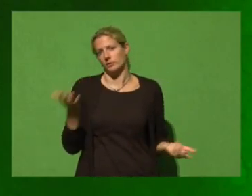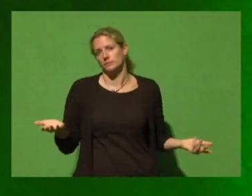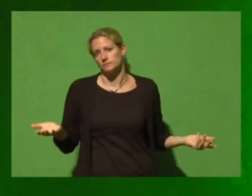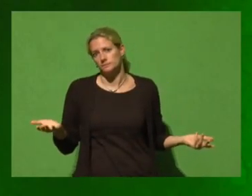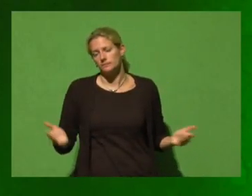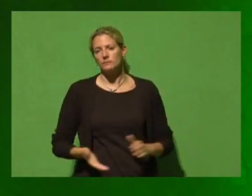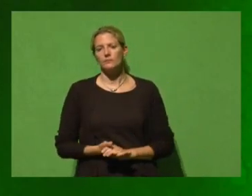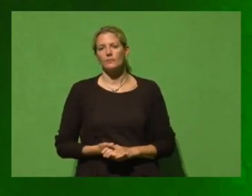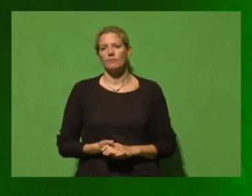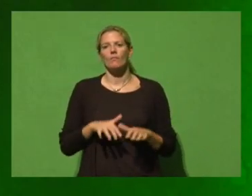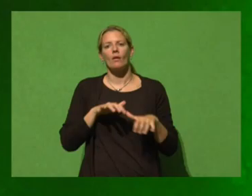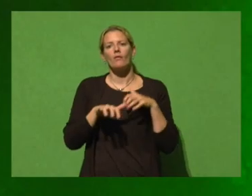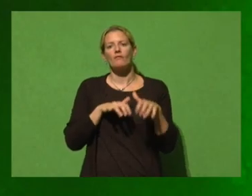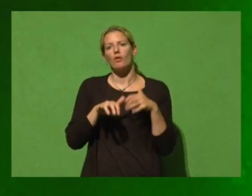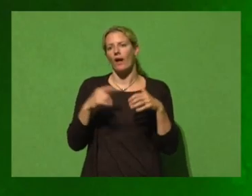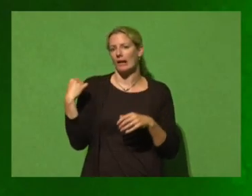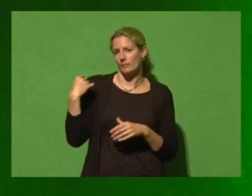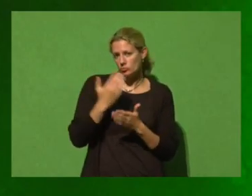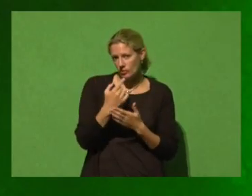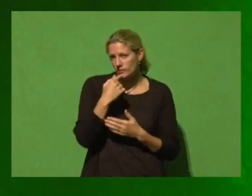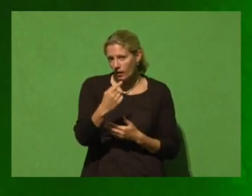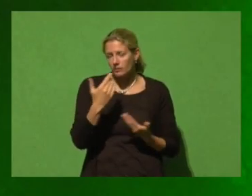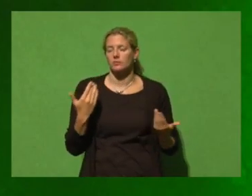Auch Wolfgang hat das schon mal gerade angesprochen.